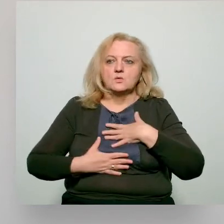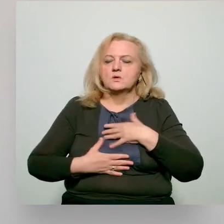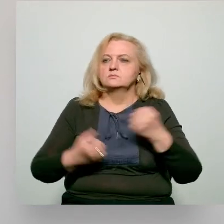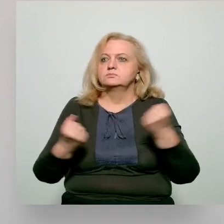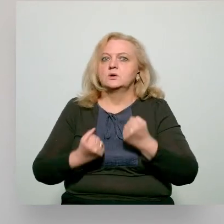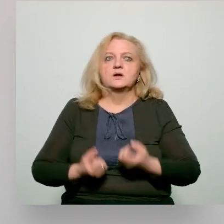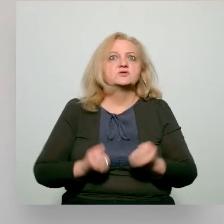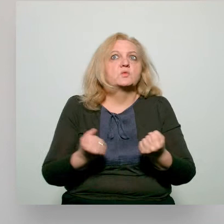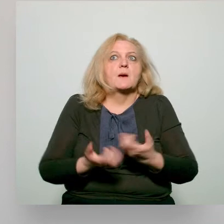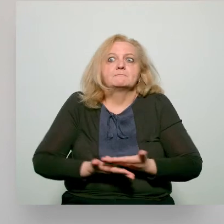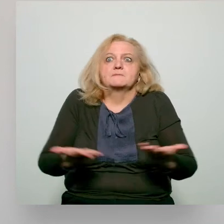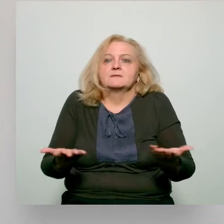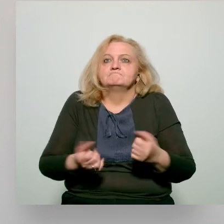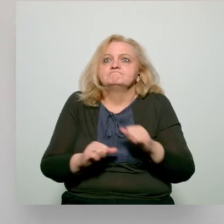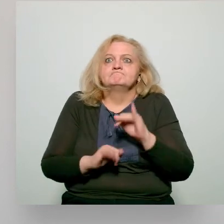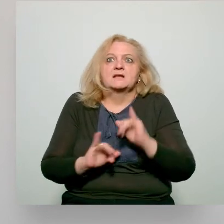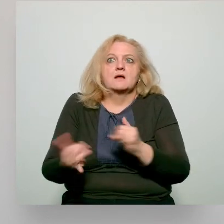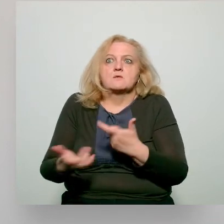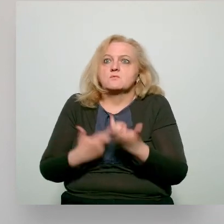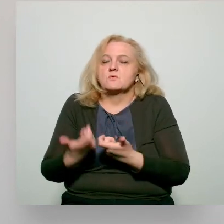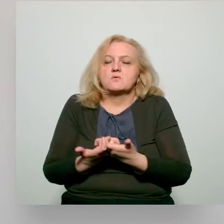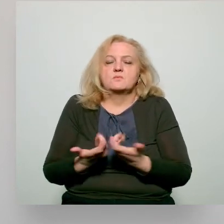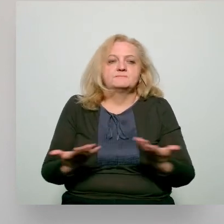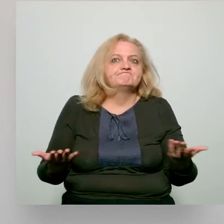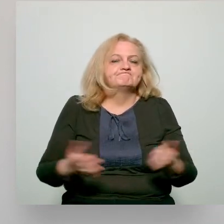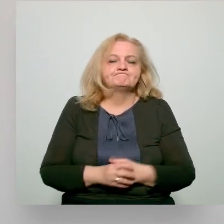Poczucie bezsilności i tego, że